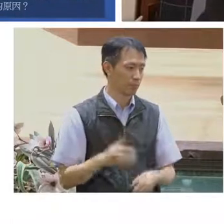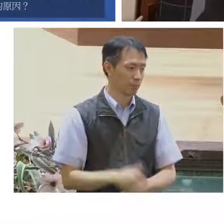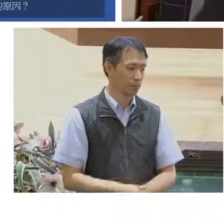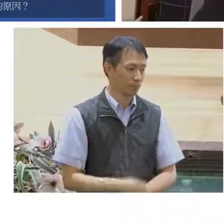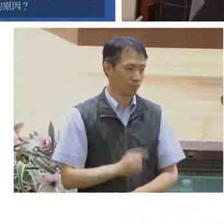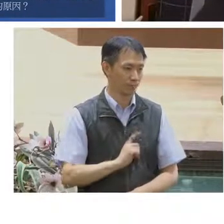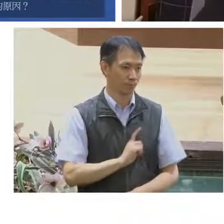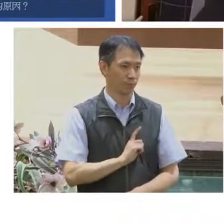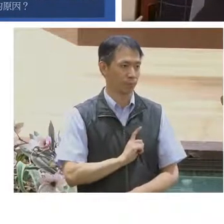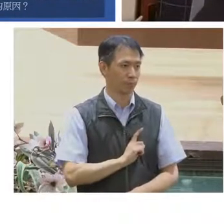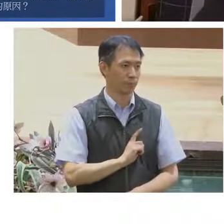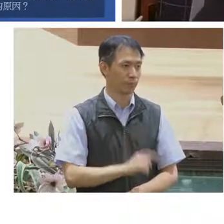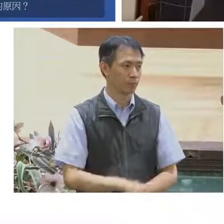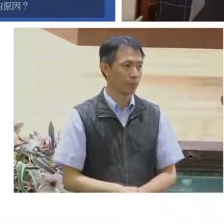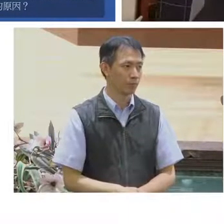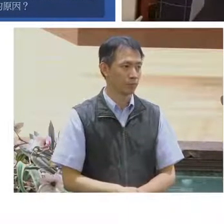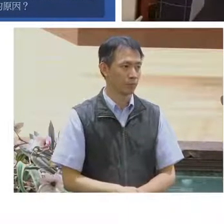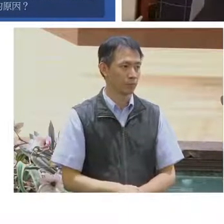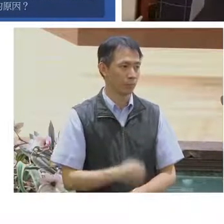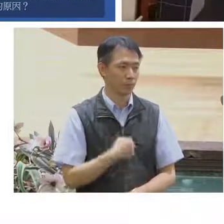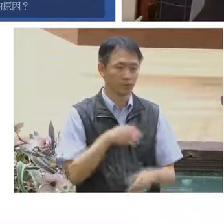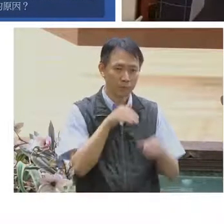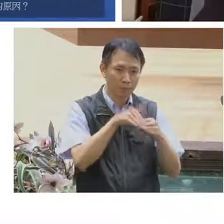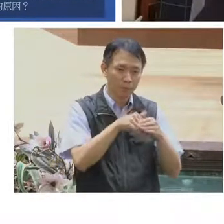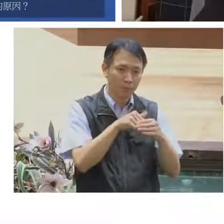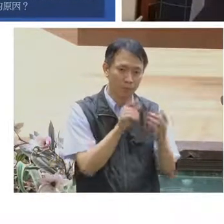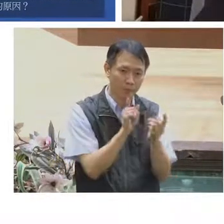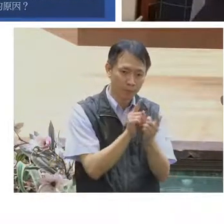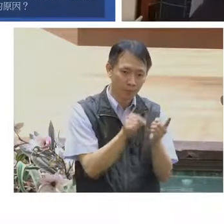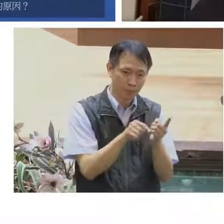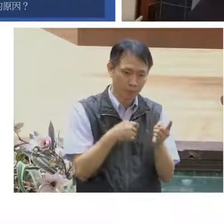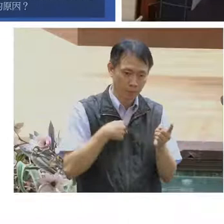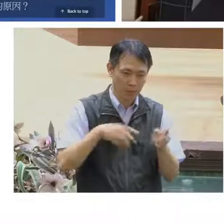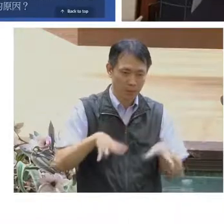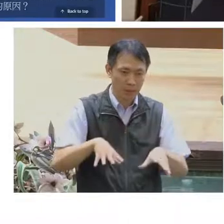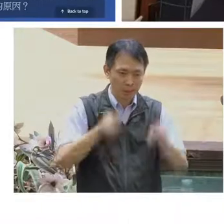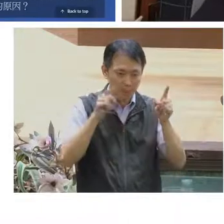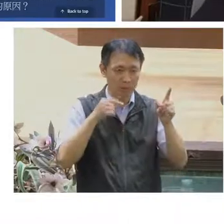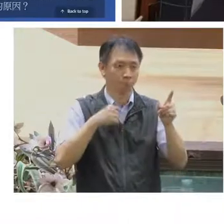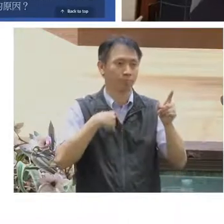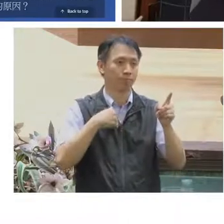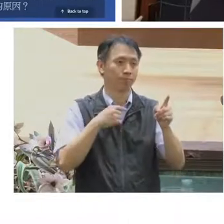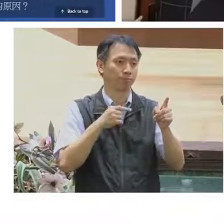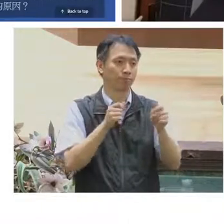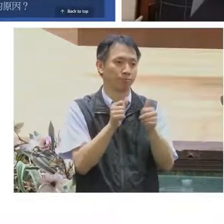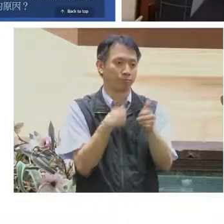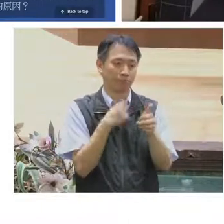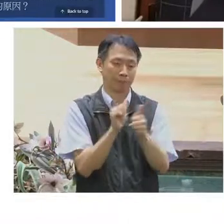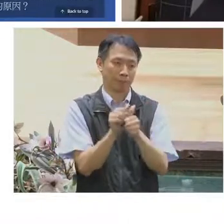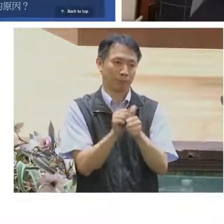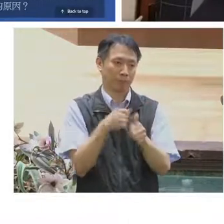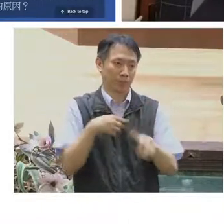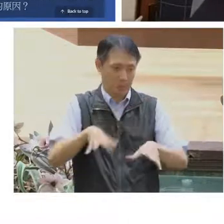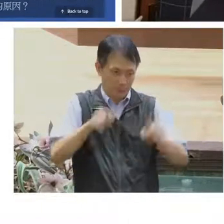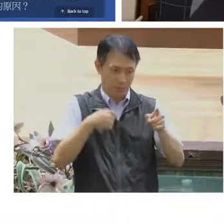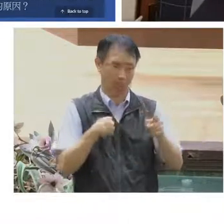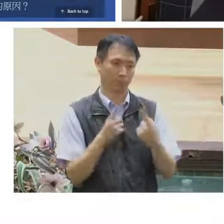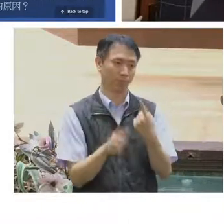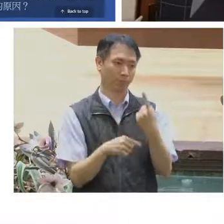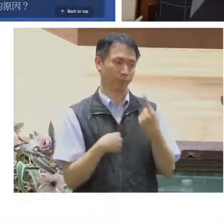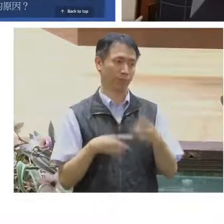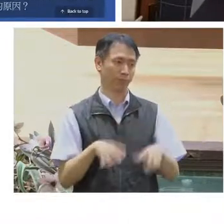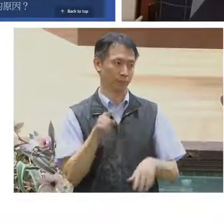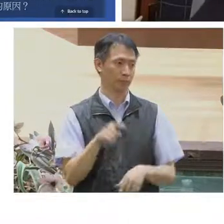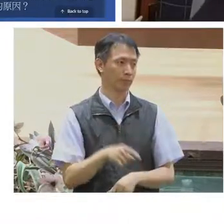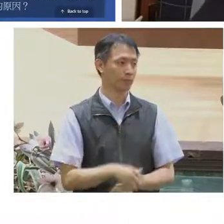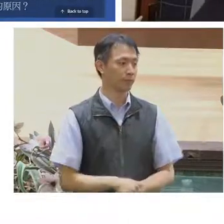我个人也是澳门的选举历史以来第一个出柜的一个参选人。这是澳门的公民社